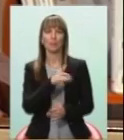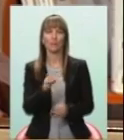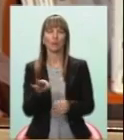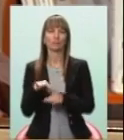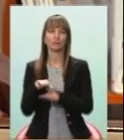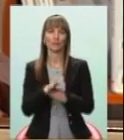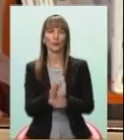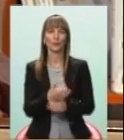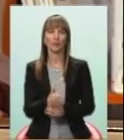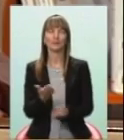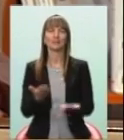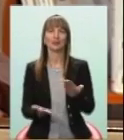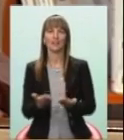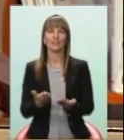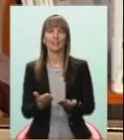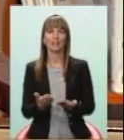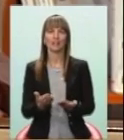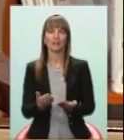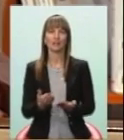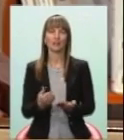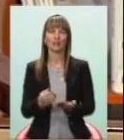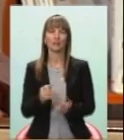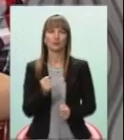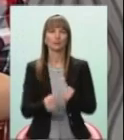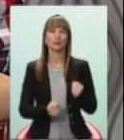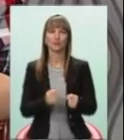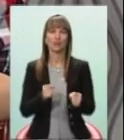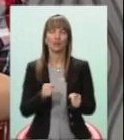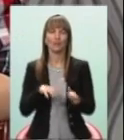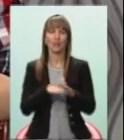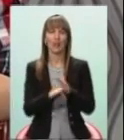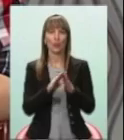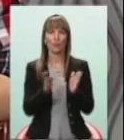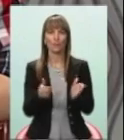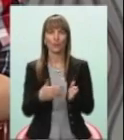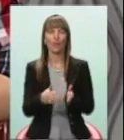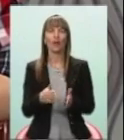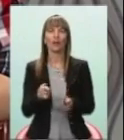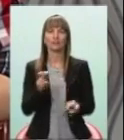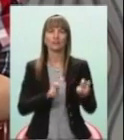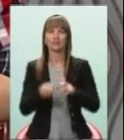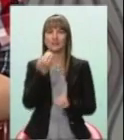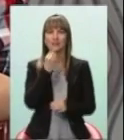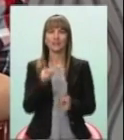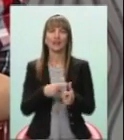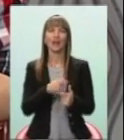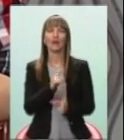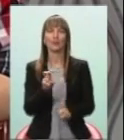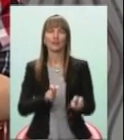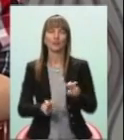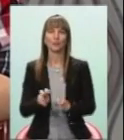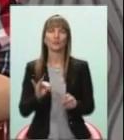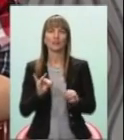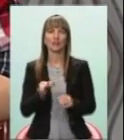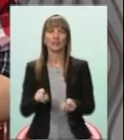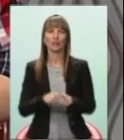выгуливать. Наверное, в кладовку побежал. Або ще кудись побіг їжу, наприклад, шукати, або ще когось шукати, і таким чином